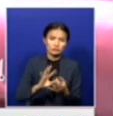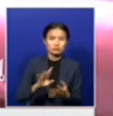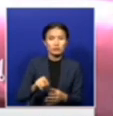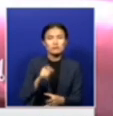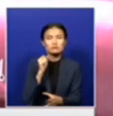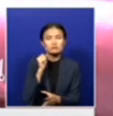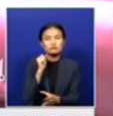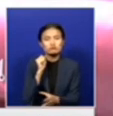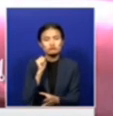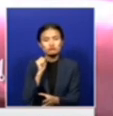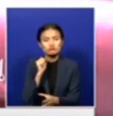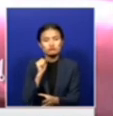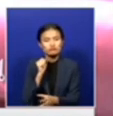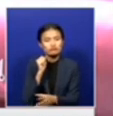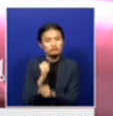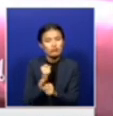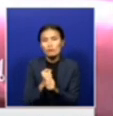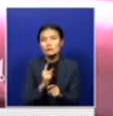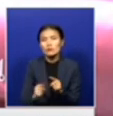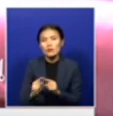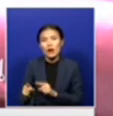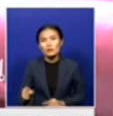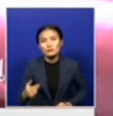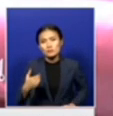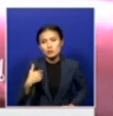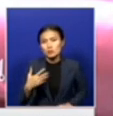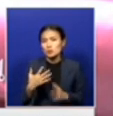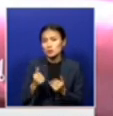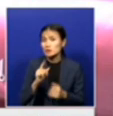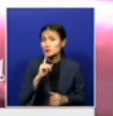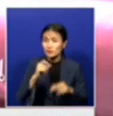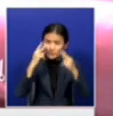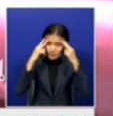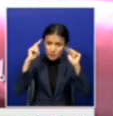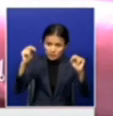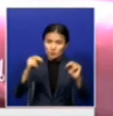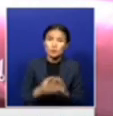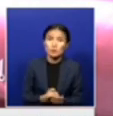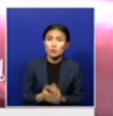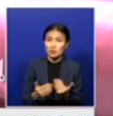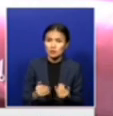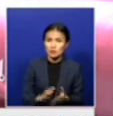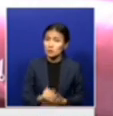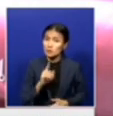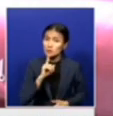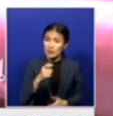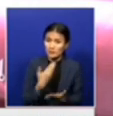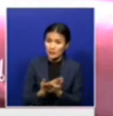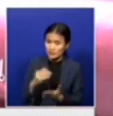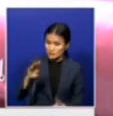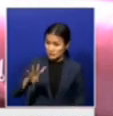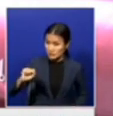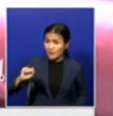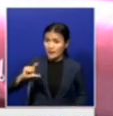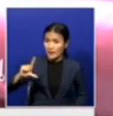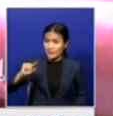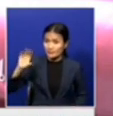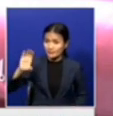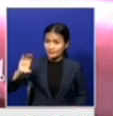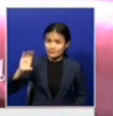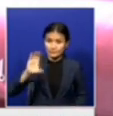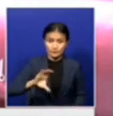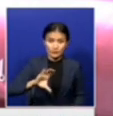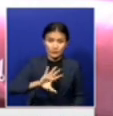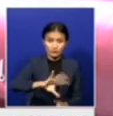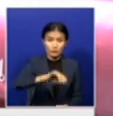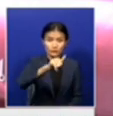เลยมีปัญหาที่ต้องถามท่านประธานครับไปยังท่านนายกรัฐมนตรีว่าท่านผลิตเอา400,000 ล้านไปฟื้นฟูเอา400,000 ล้าน